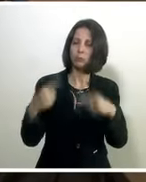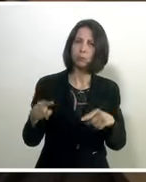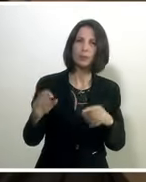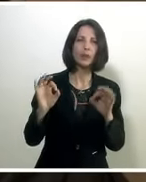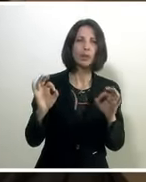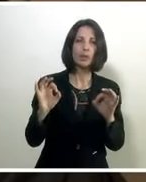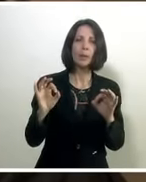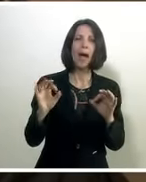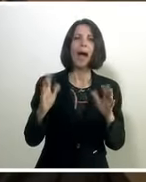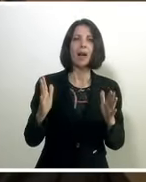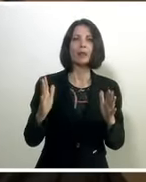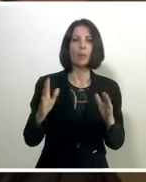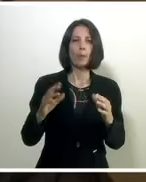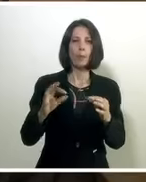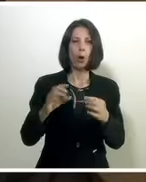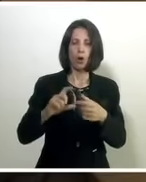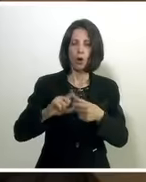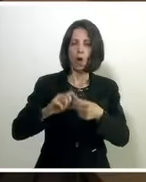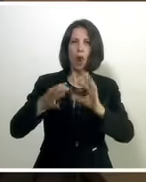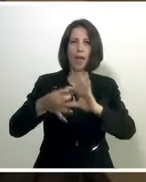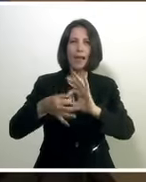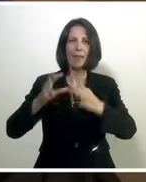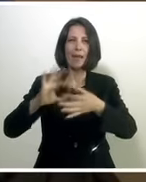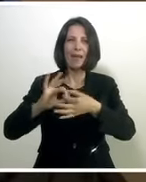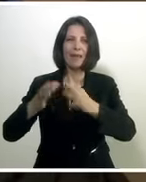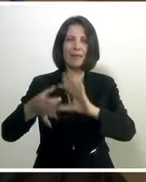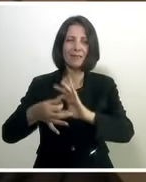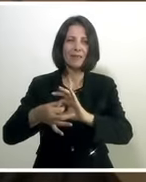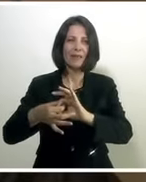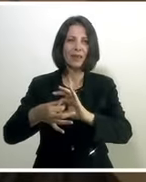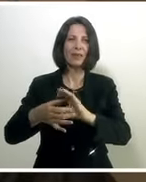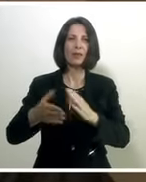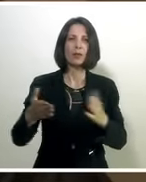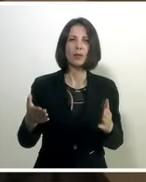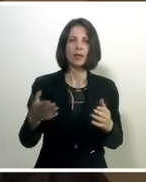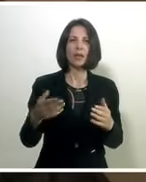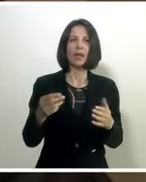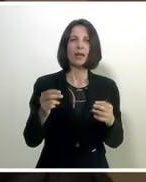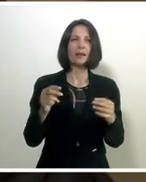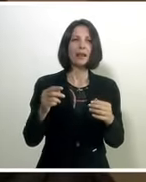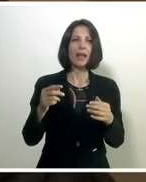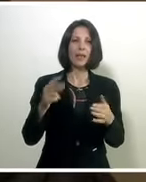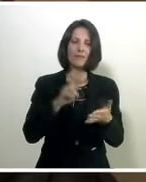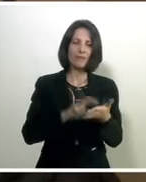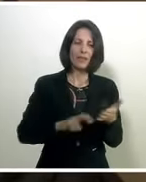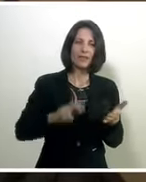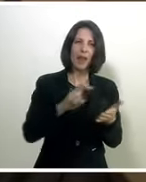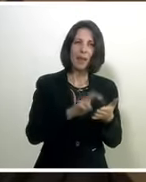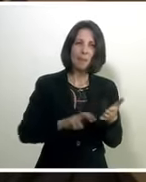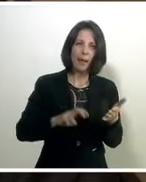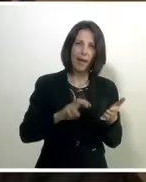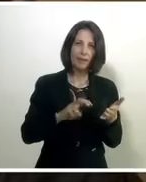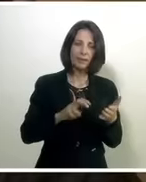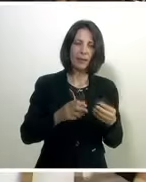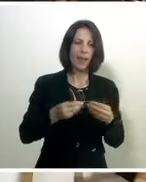della spesa pubblica in chiave improduttiva e in modo regressivo sotto il profilo fiscale e